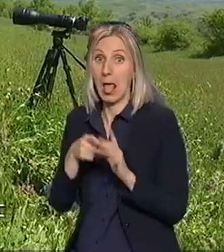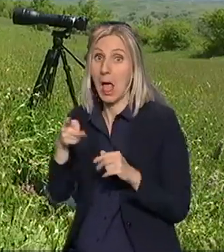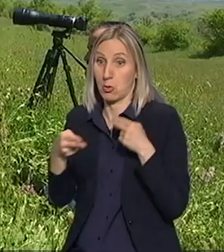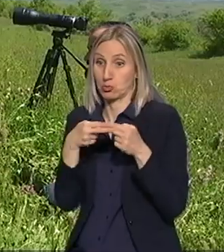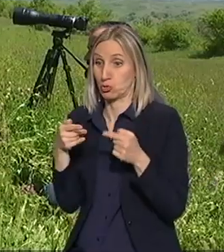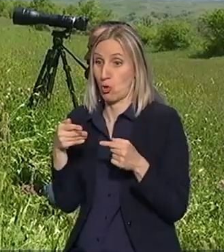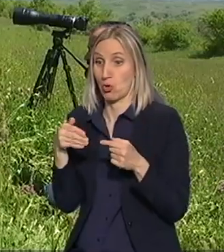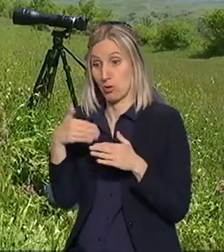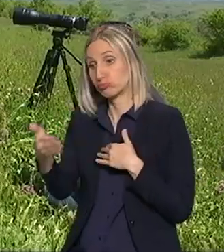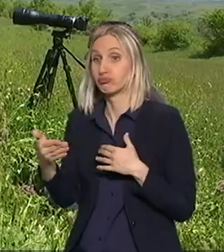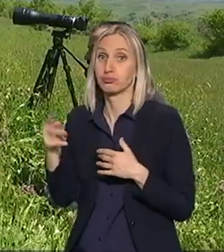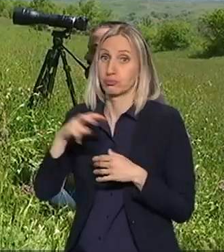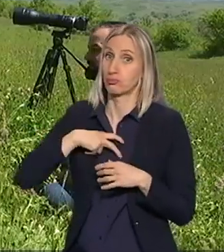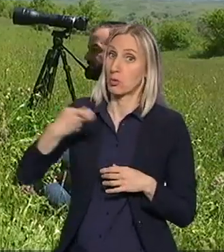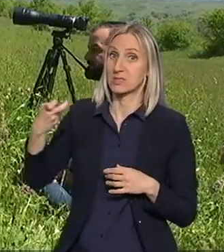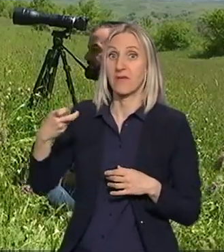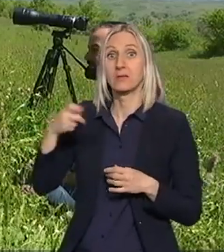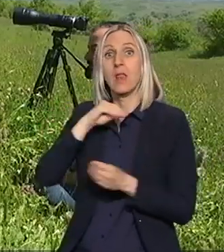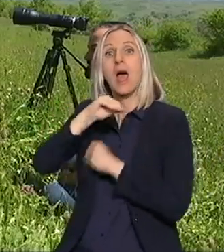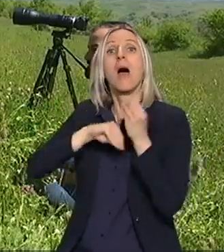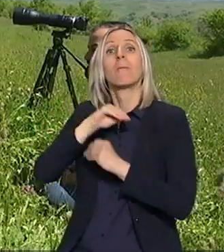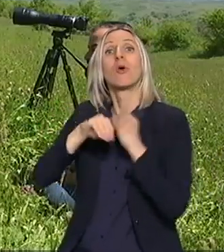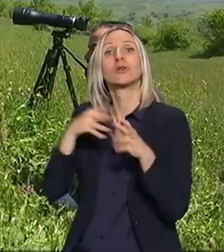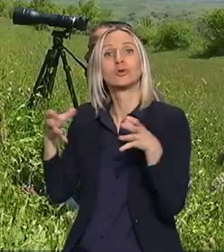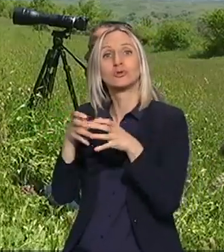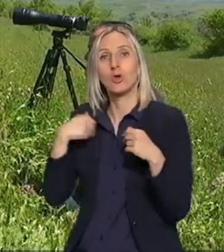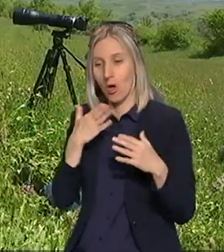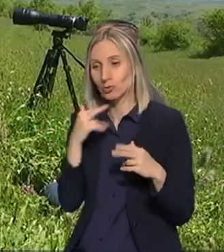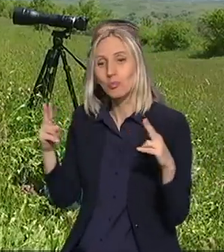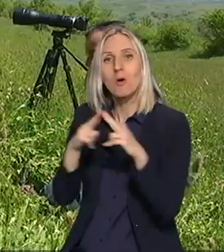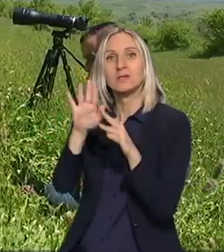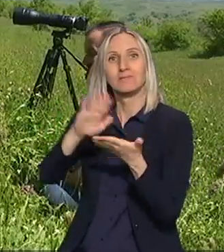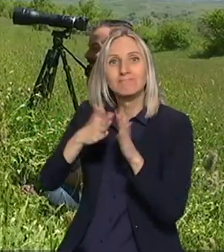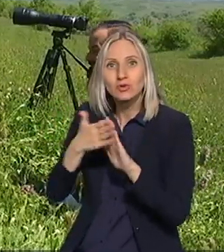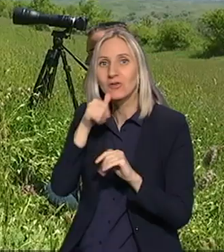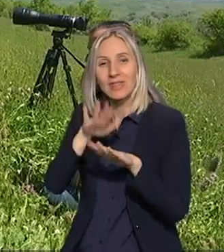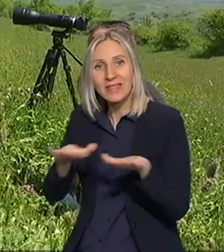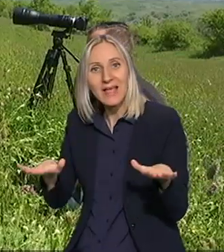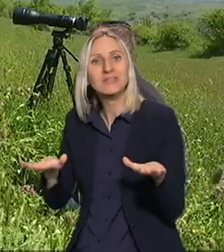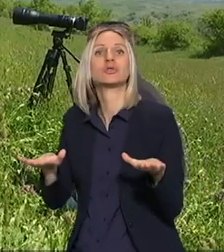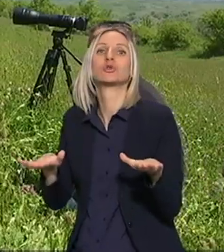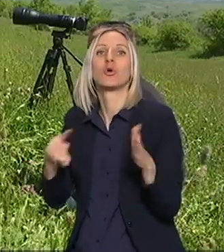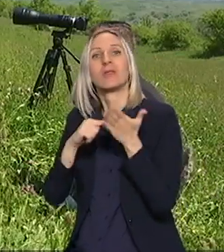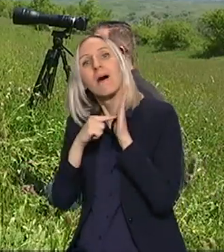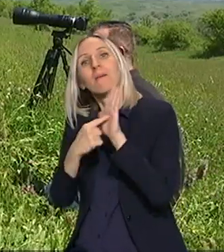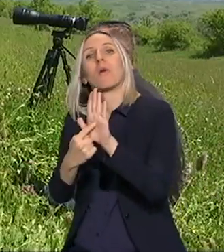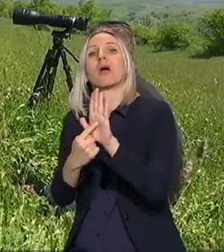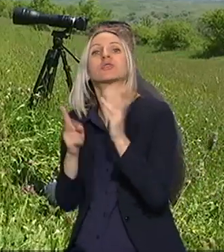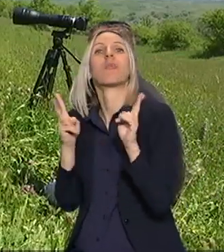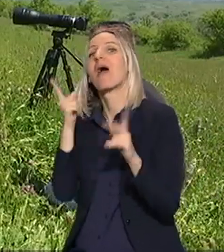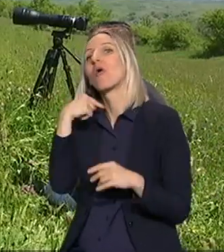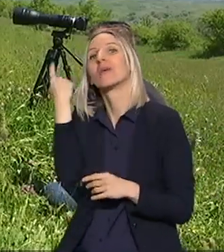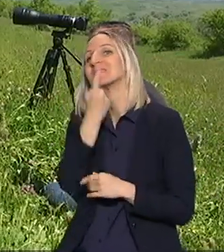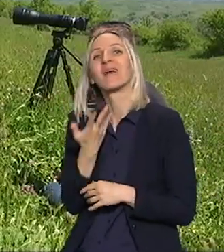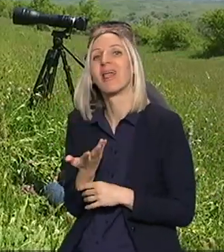jedno zajedničko porodično druženje, da upoznamo i vaše supruge i decu i da pokažemo kako to izgleda